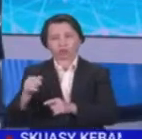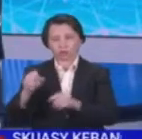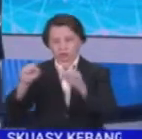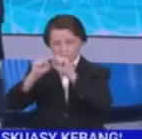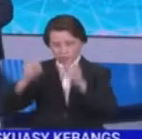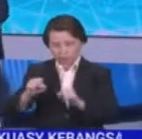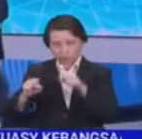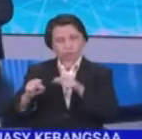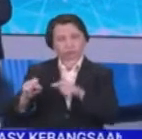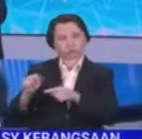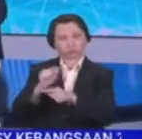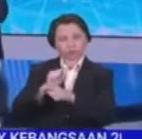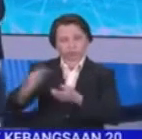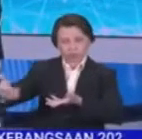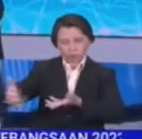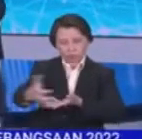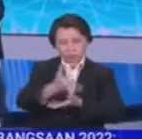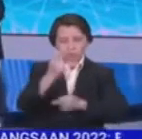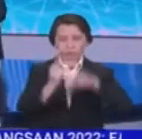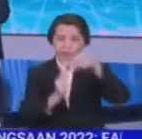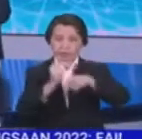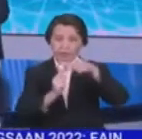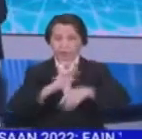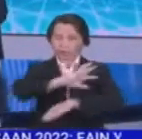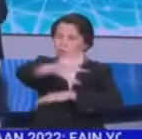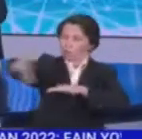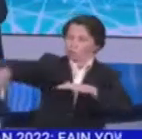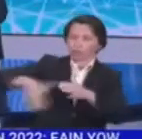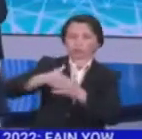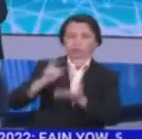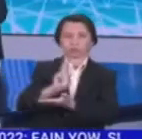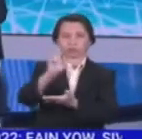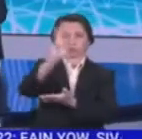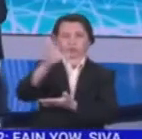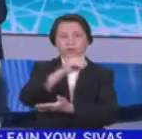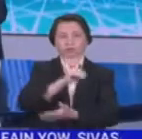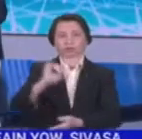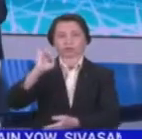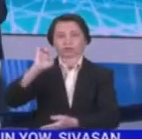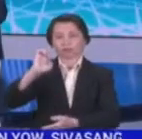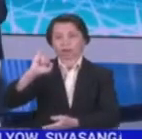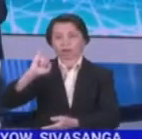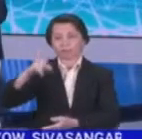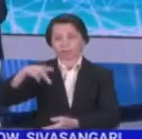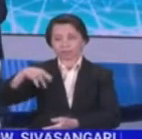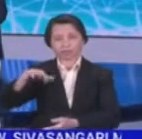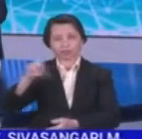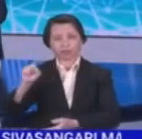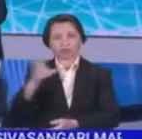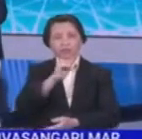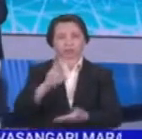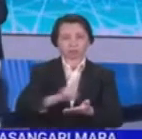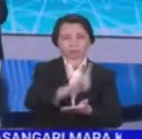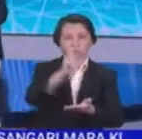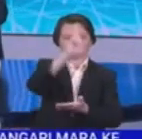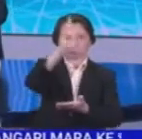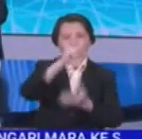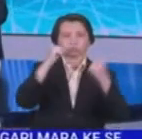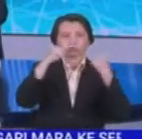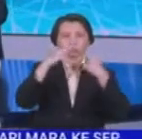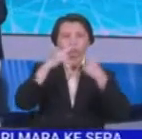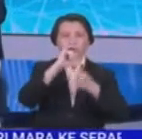yang digunakan untuk mengumpul data dari semua universiti awam dan EIPTS dan institusi pengajian tinggi